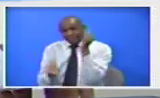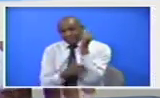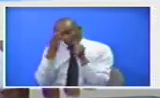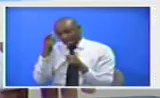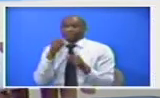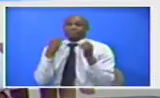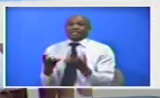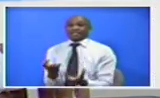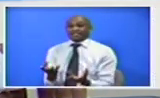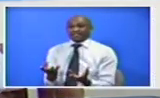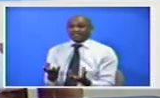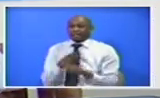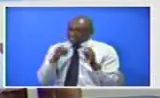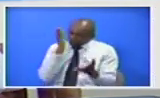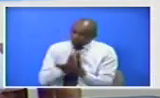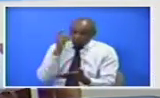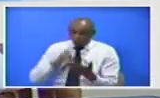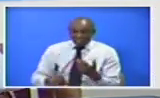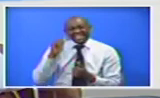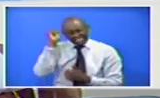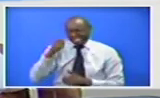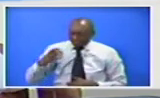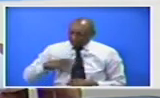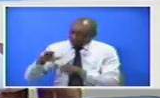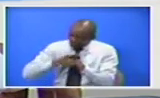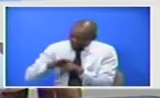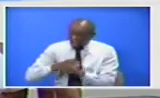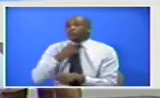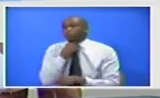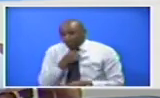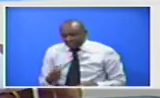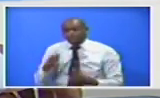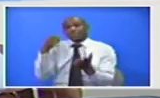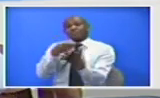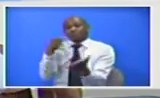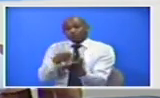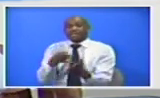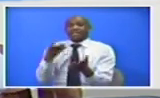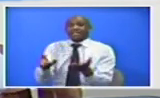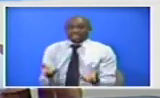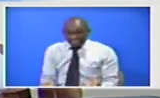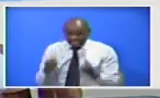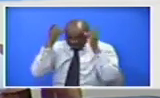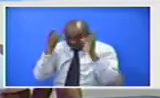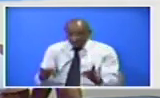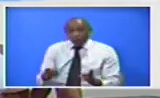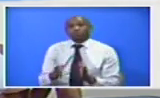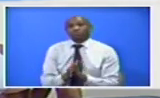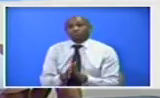watano. Lakini ukweli ni kwamba Wakenya wengi wanataka kuhusishwa katika uamuzi